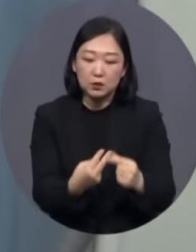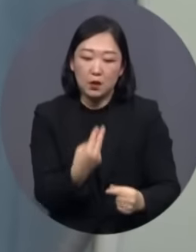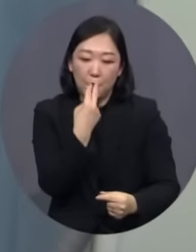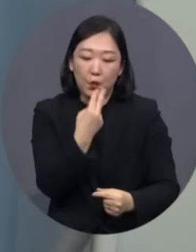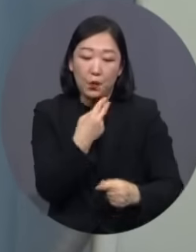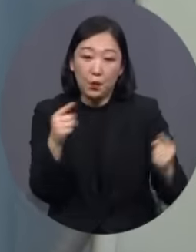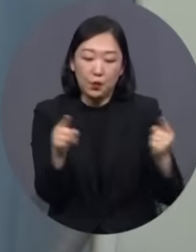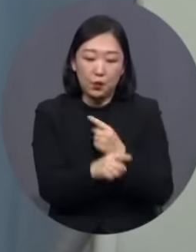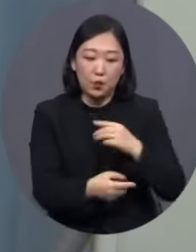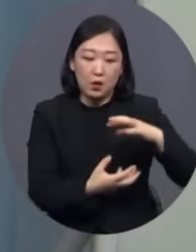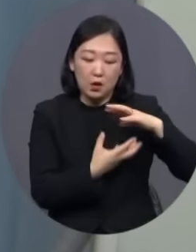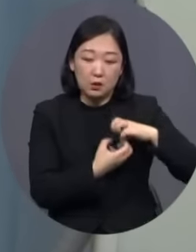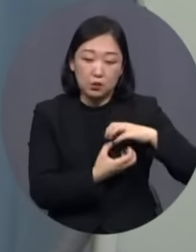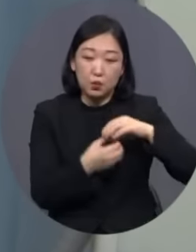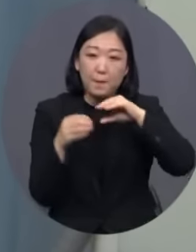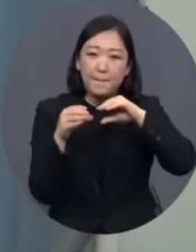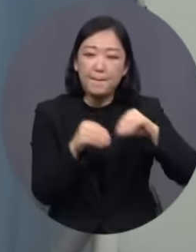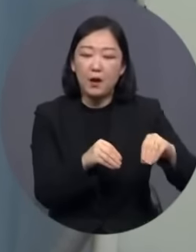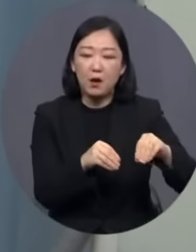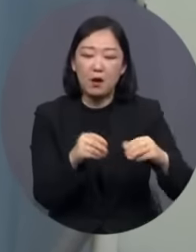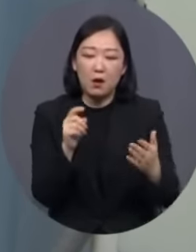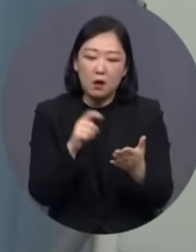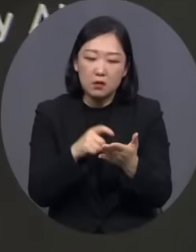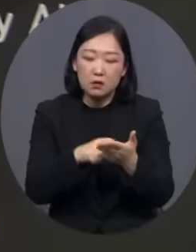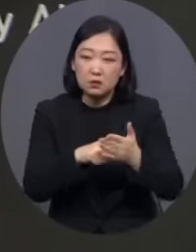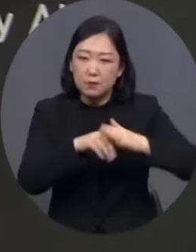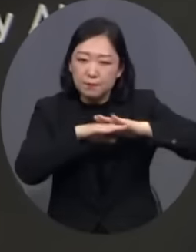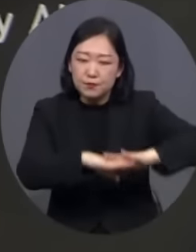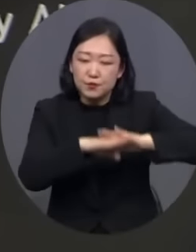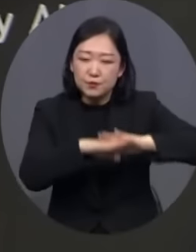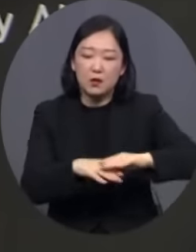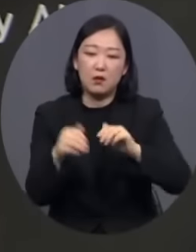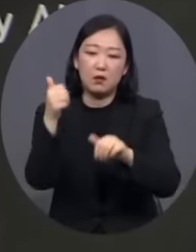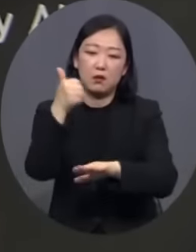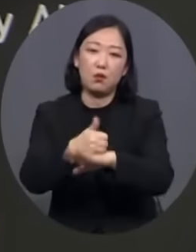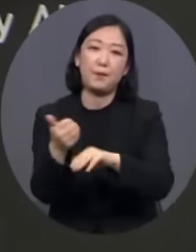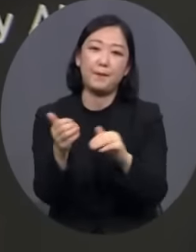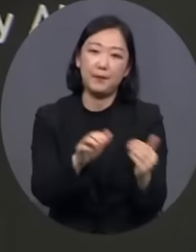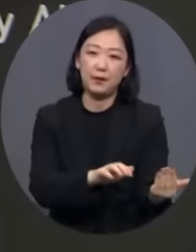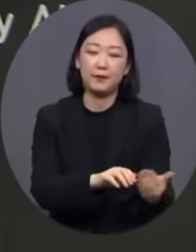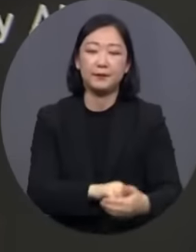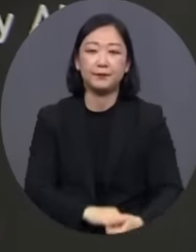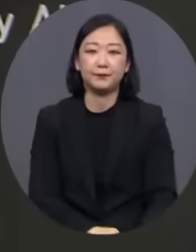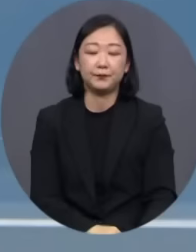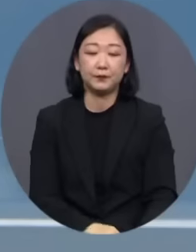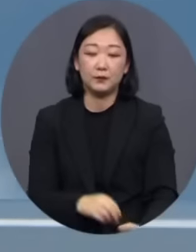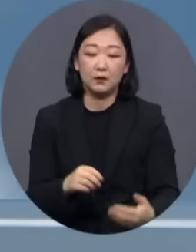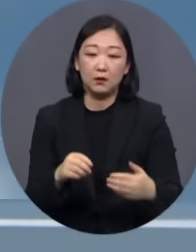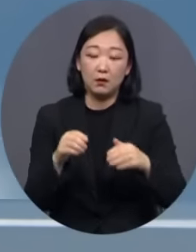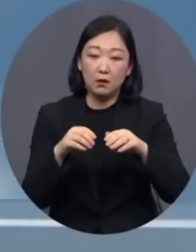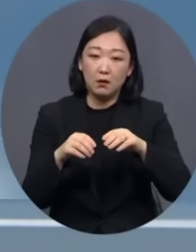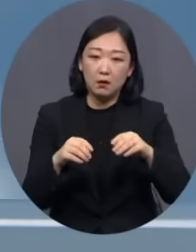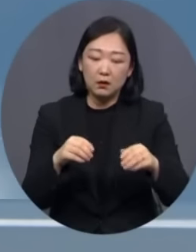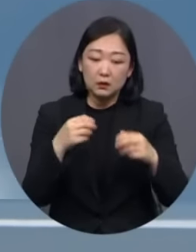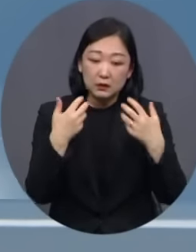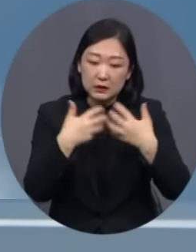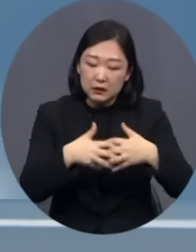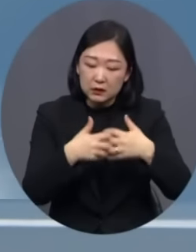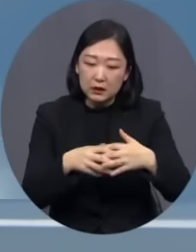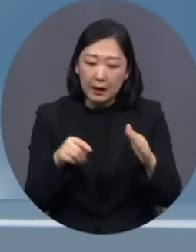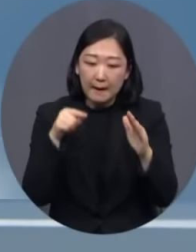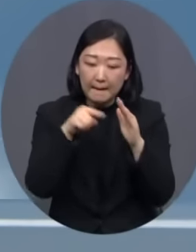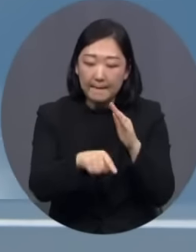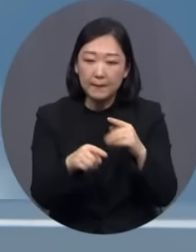후 심정지가 찾아와 응급처치 등을 받았지만 결국 숨졌습니다. 또 응급치료를 위해 치료기 안에